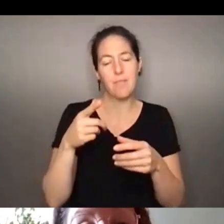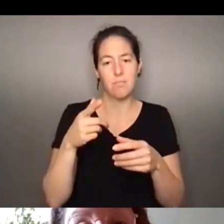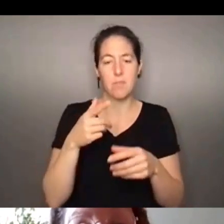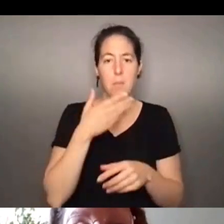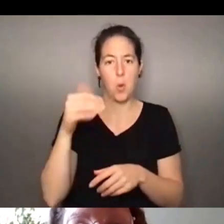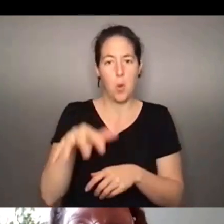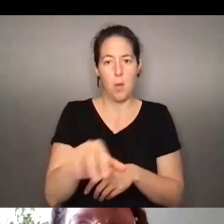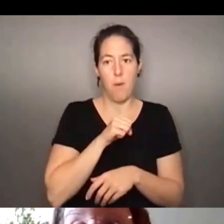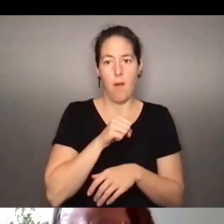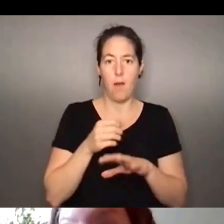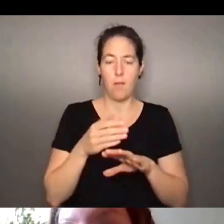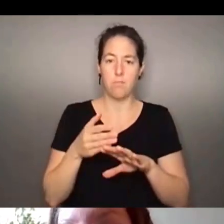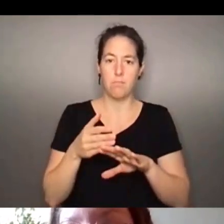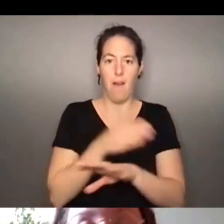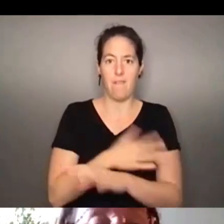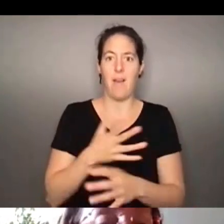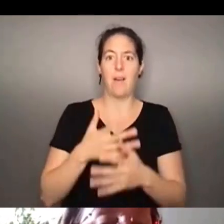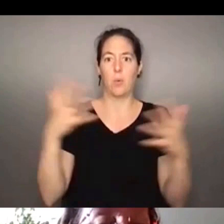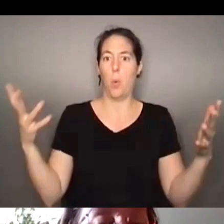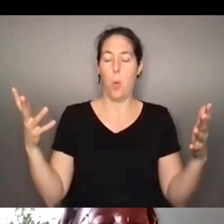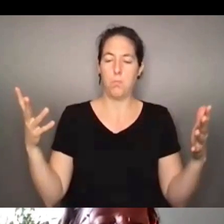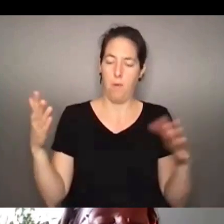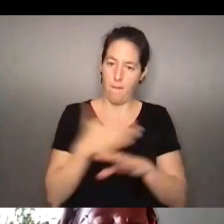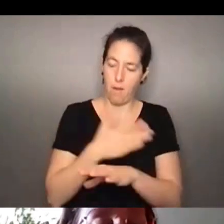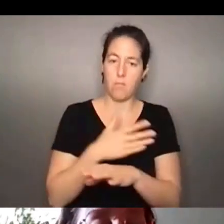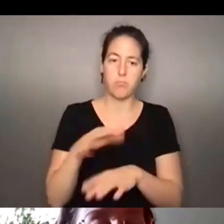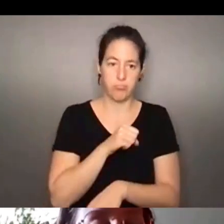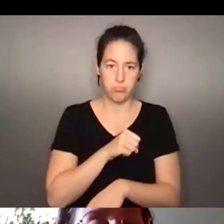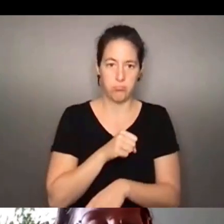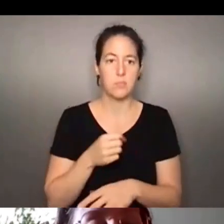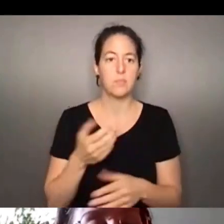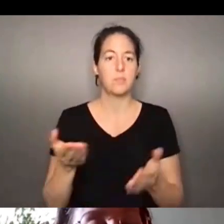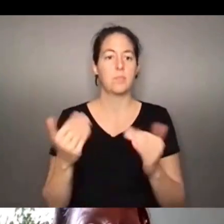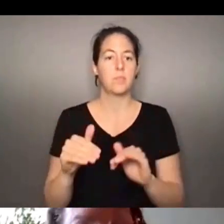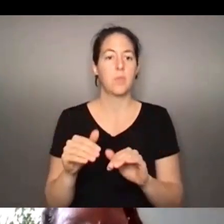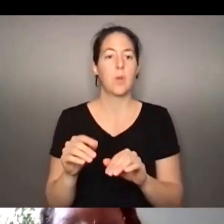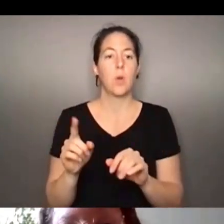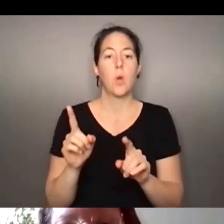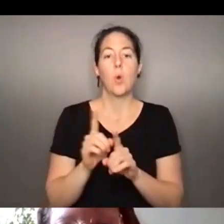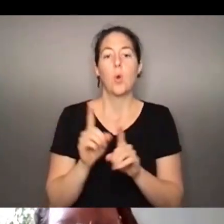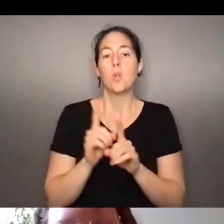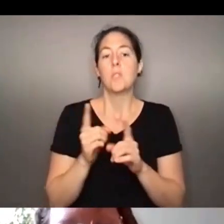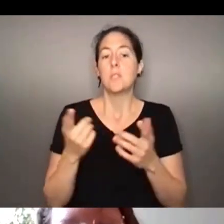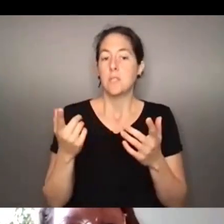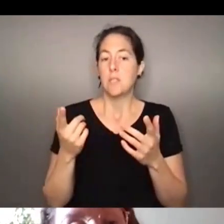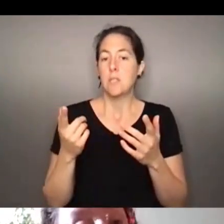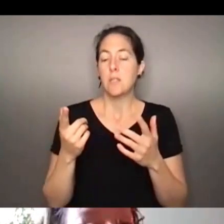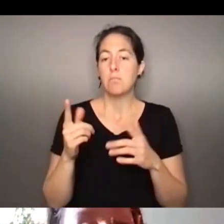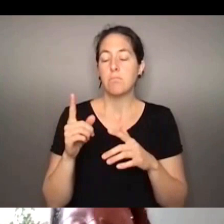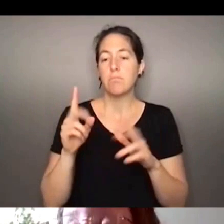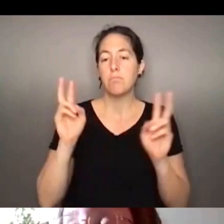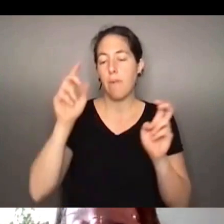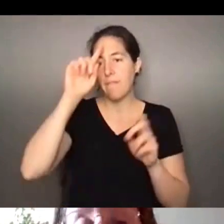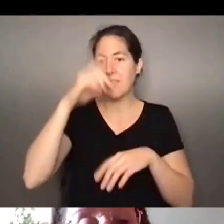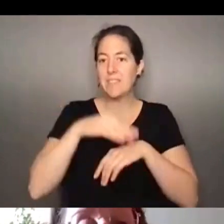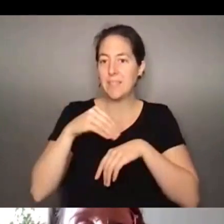avant que ça devienne trop gros. Puis, on a les classiques des fines herbes. On continue